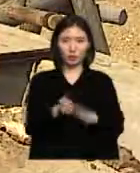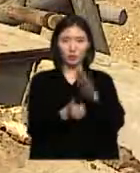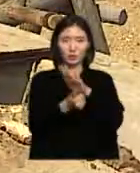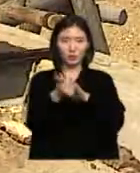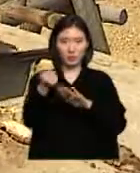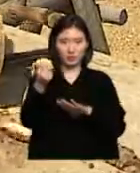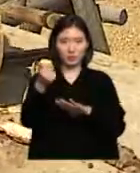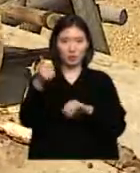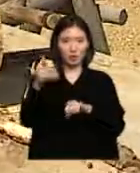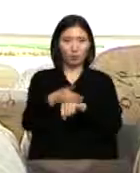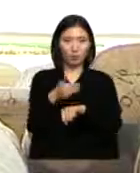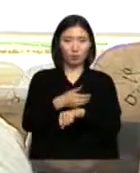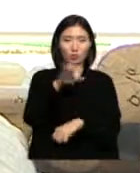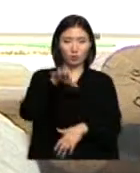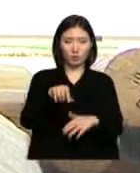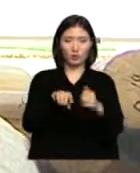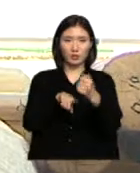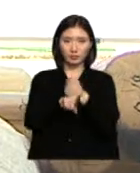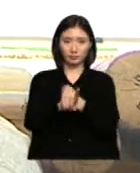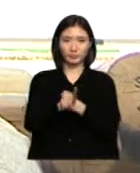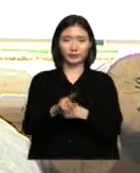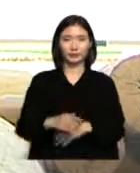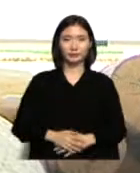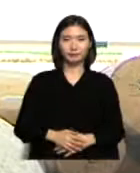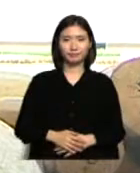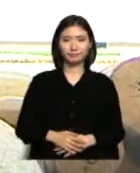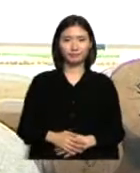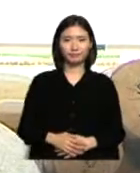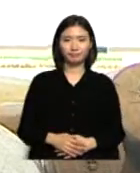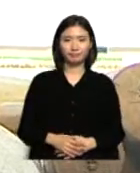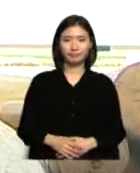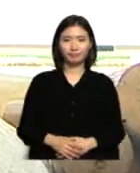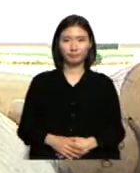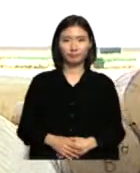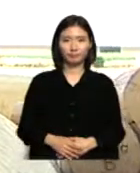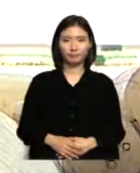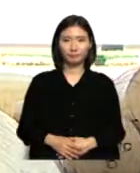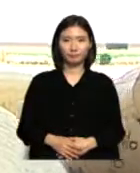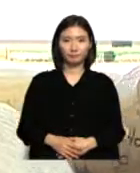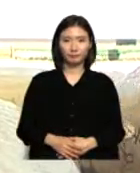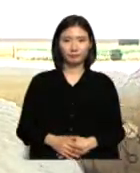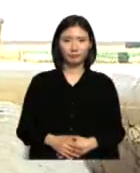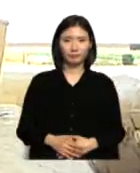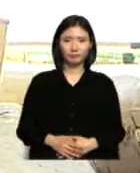희망목공소의 의미입니다. 딜라이브 서울경기 케이블TV 박영찬입니다.